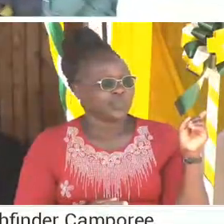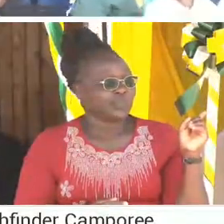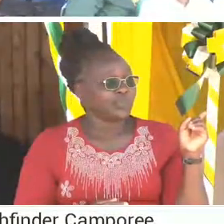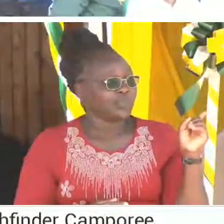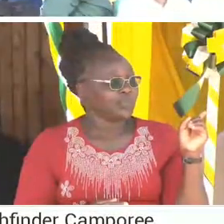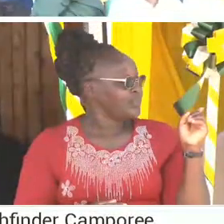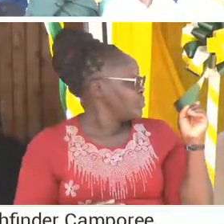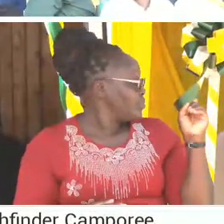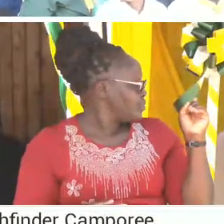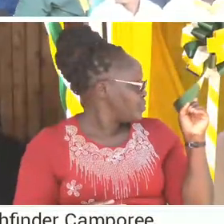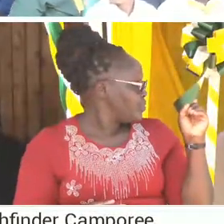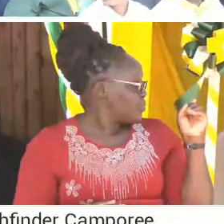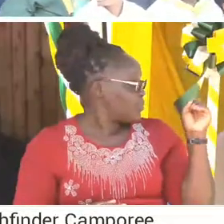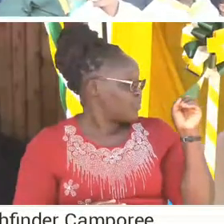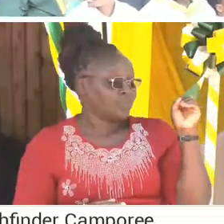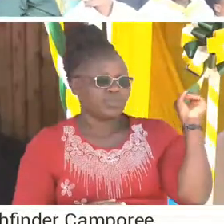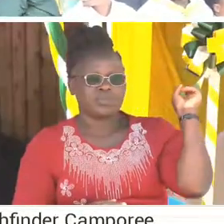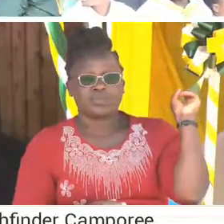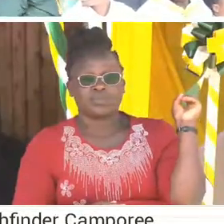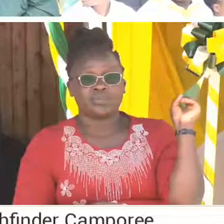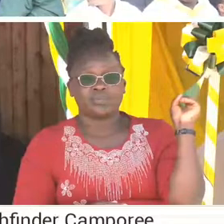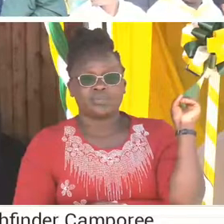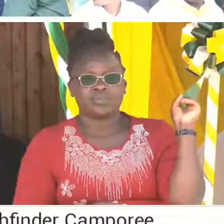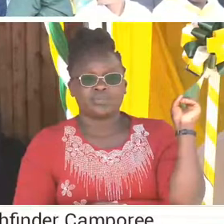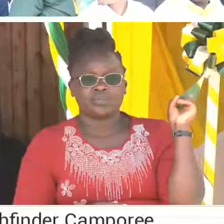Aya huyo mzee ambaye amepata mlangoni mpatie yeye.